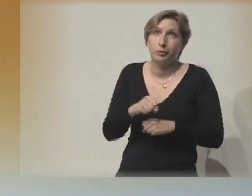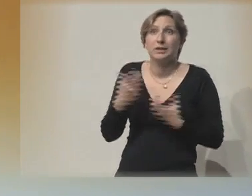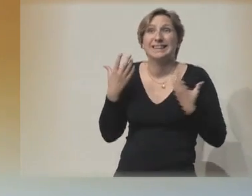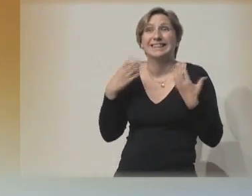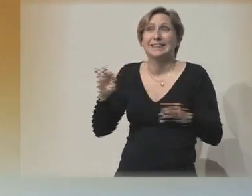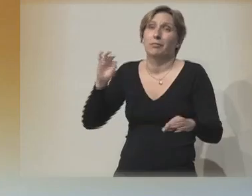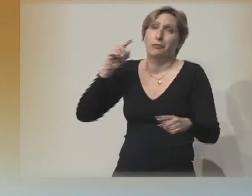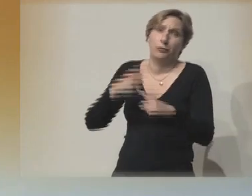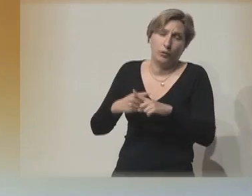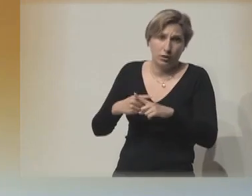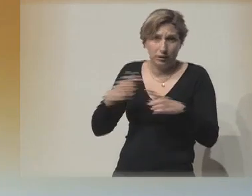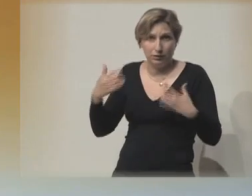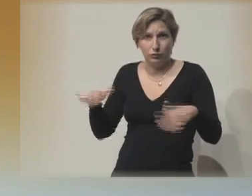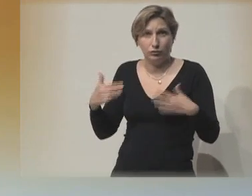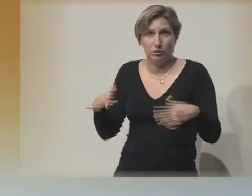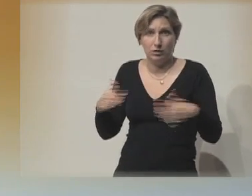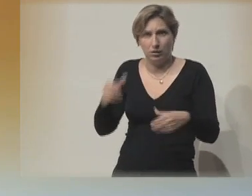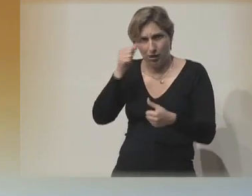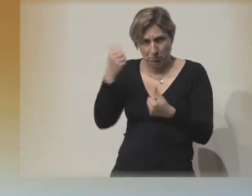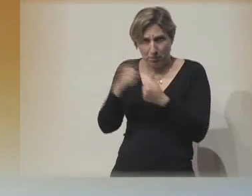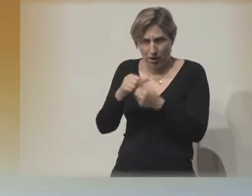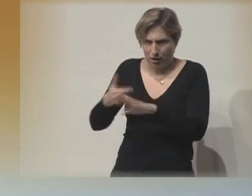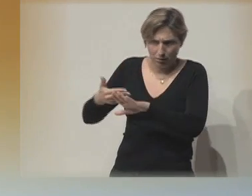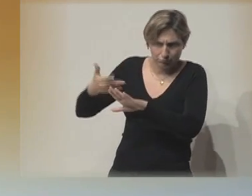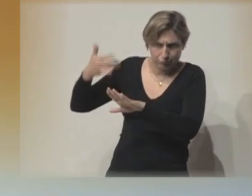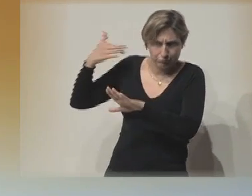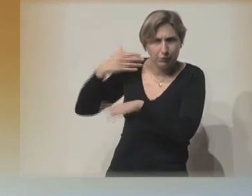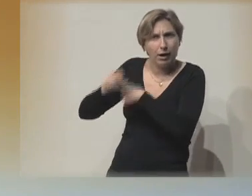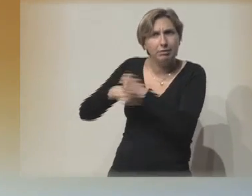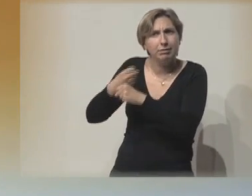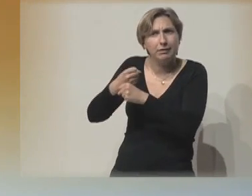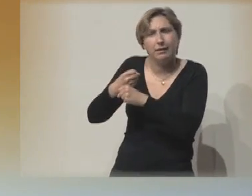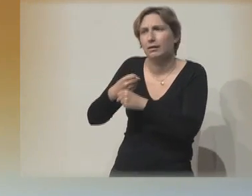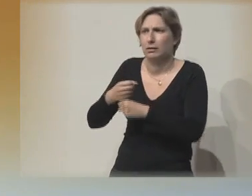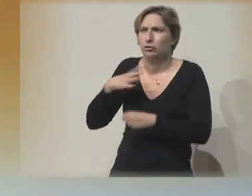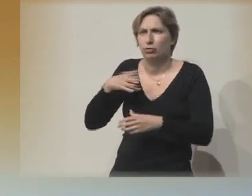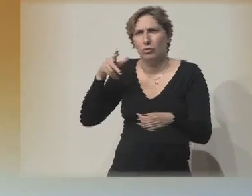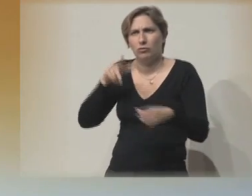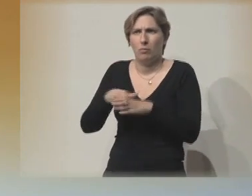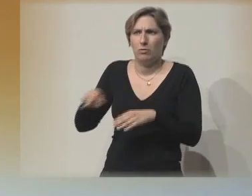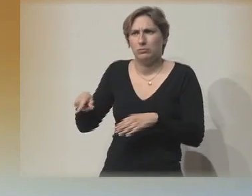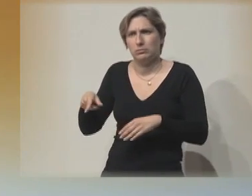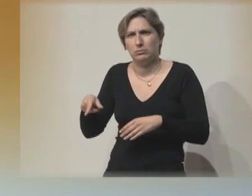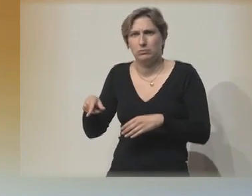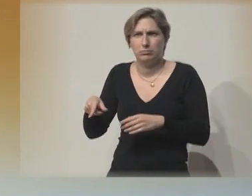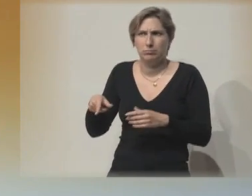fois que je me souviens dans les dernières années de voir brandir ces